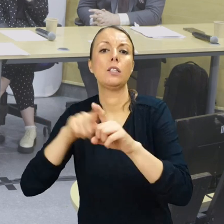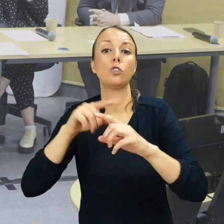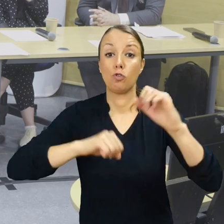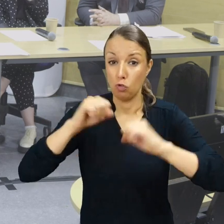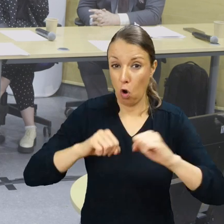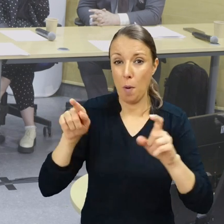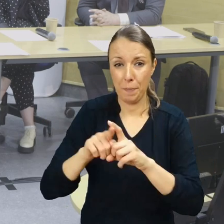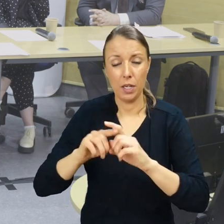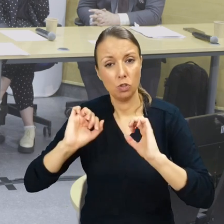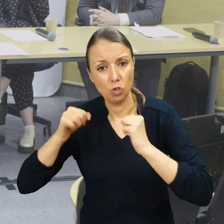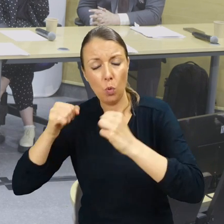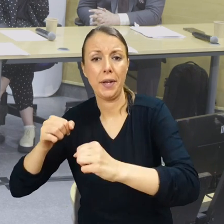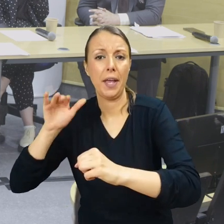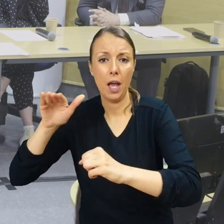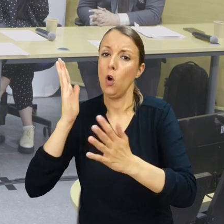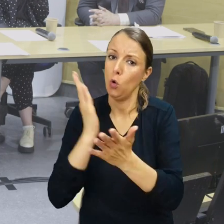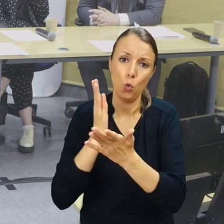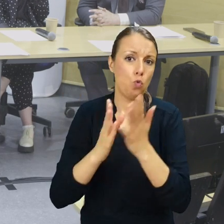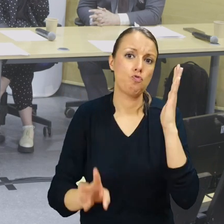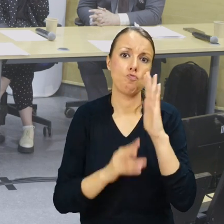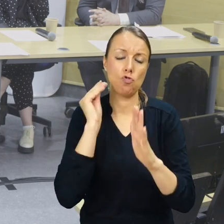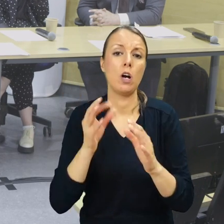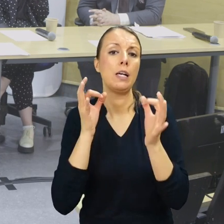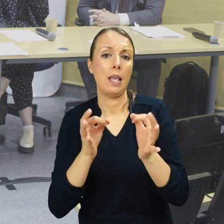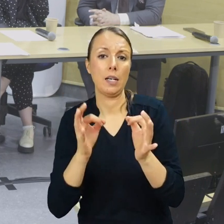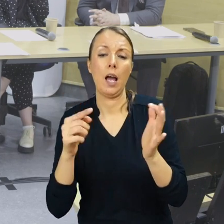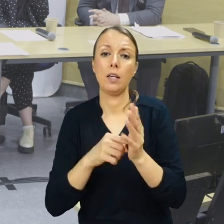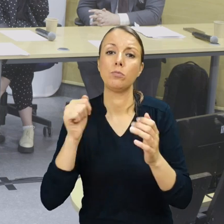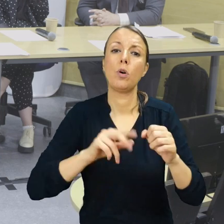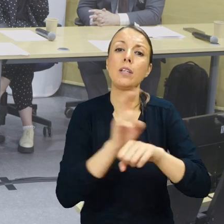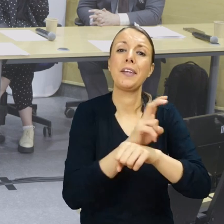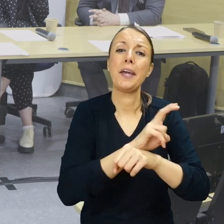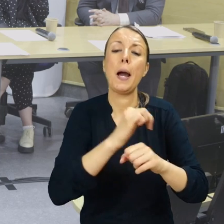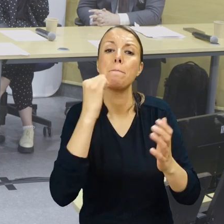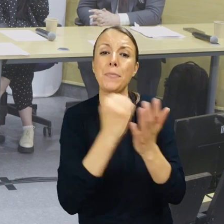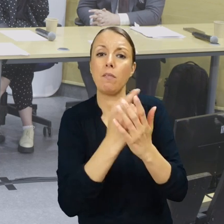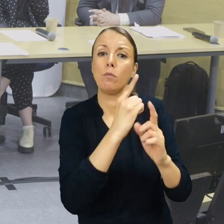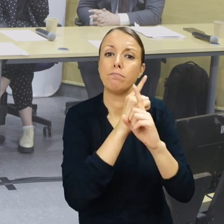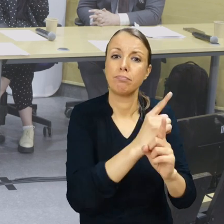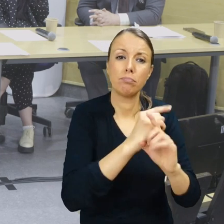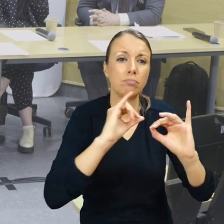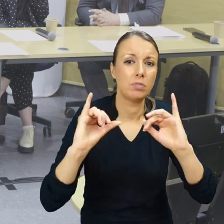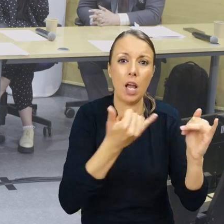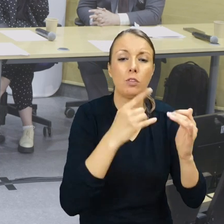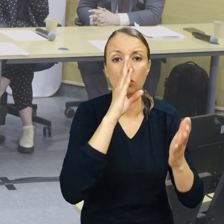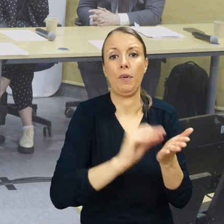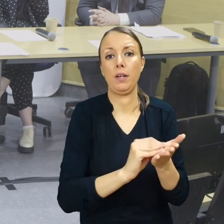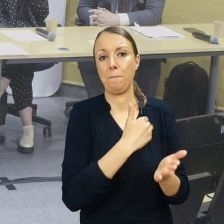litygacji strategicznej i to już jest kwestia przełożenia tego zgodnie z techniką prawodawczą, korzystając z doświadczeń polskich